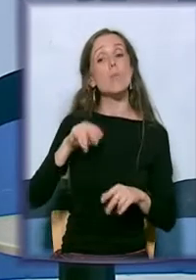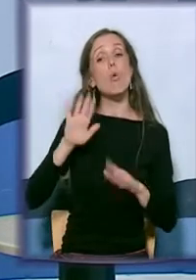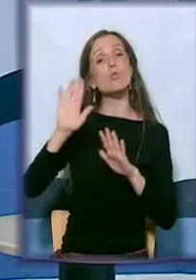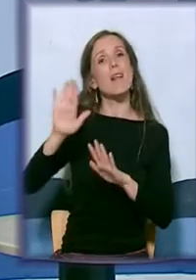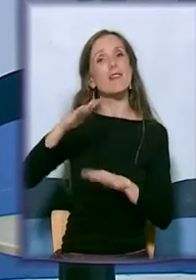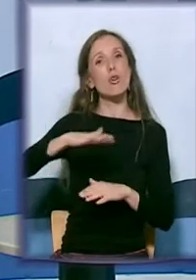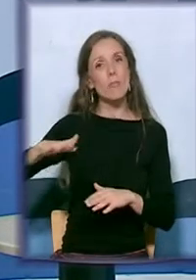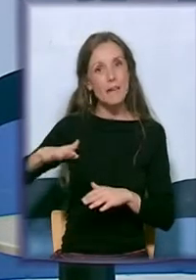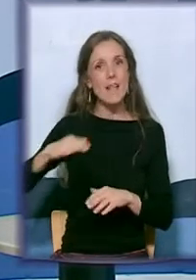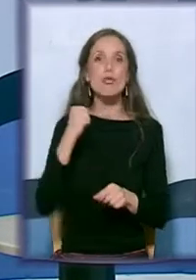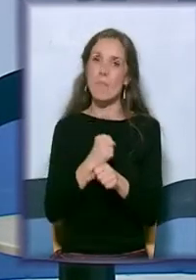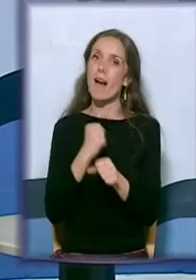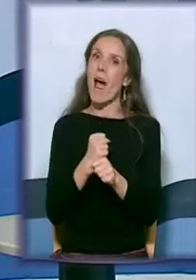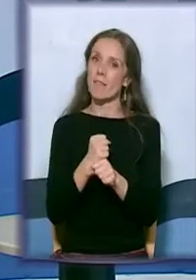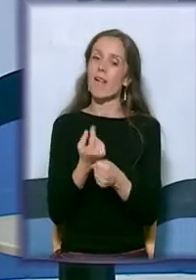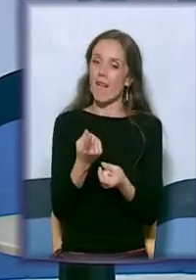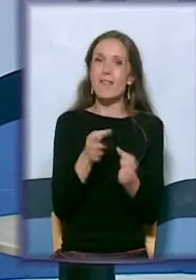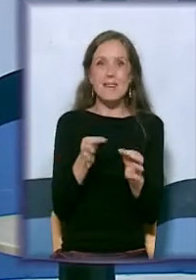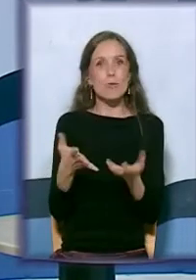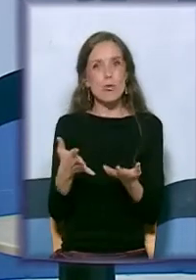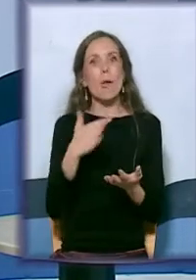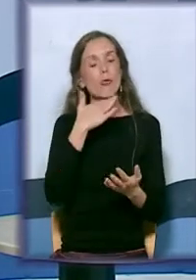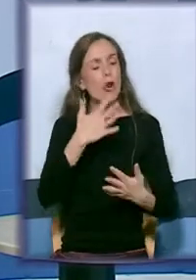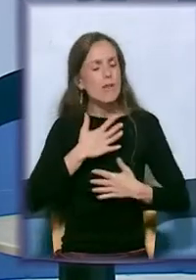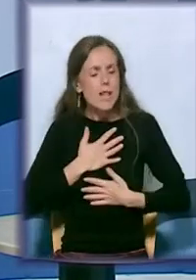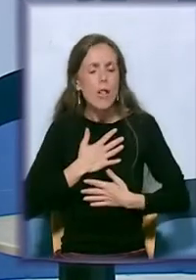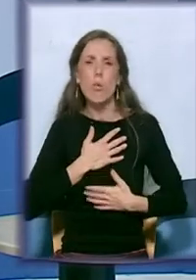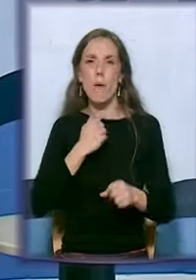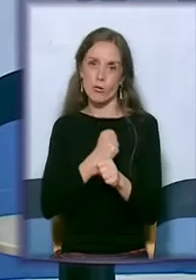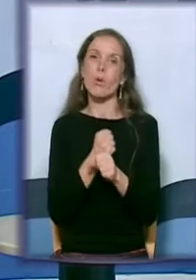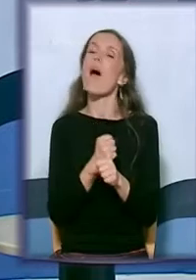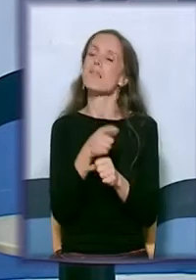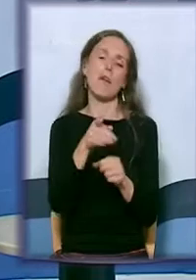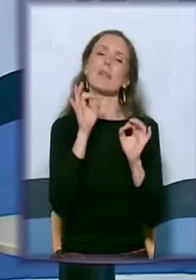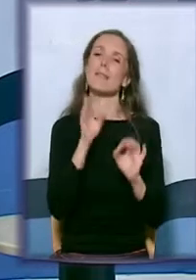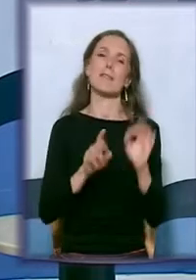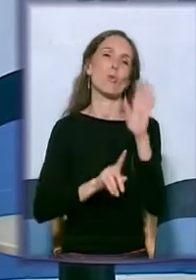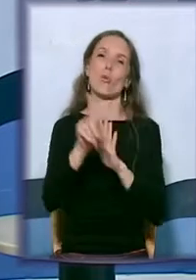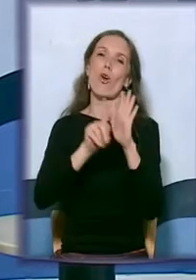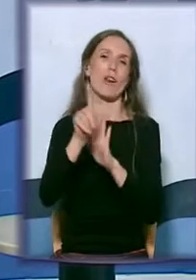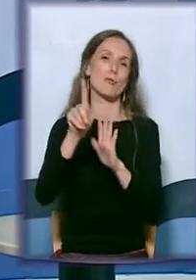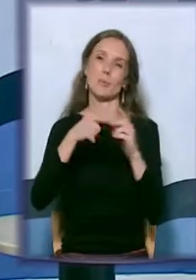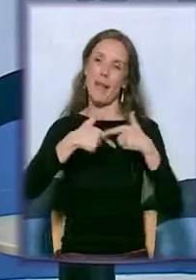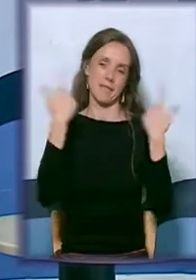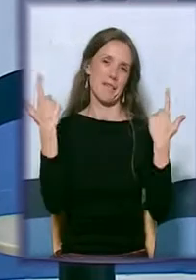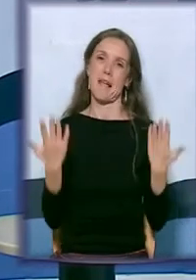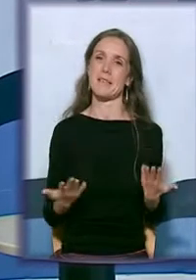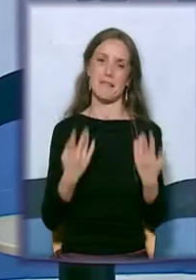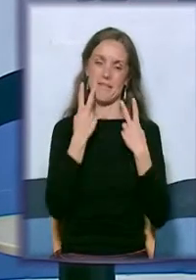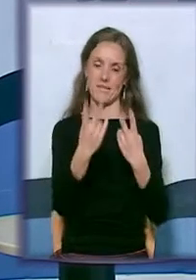rade ljudi koji na ovakav način i sa ovoliko ljubavi rade, onda su rezultati i vidljivi i jasni.